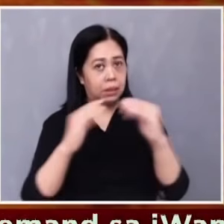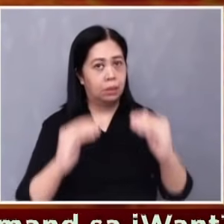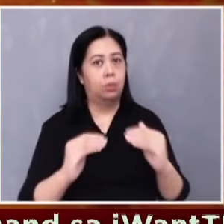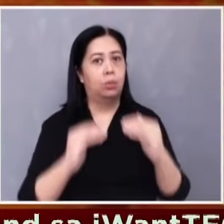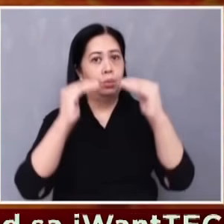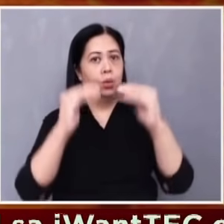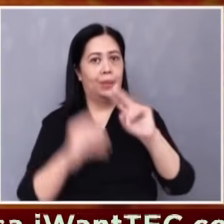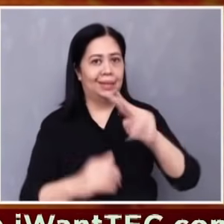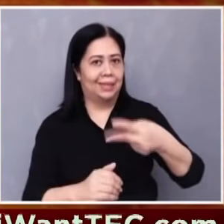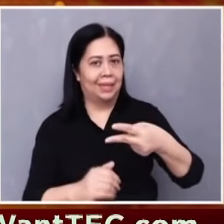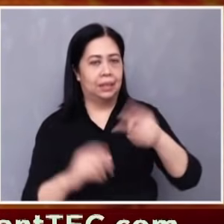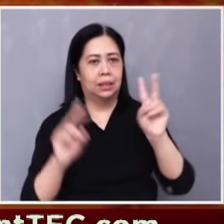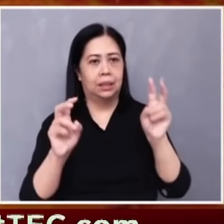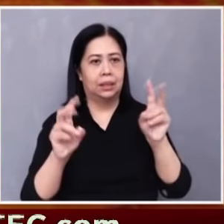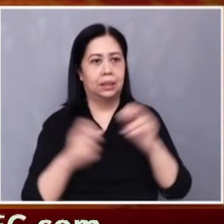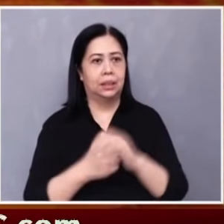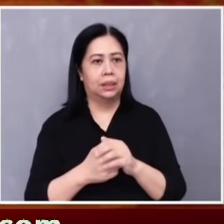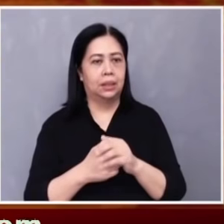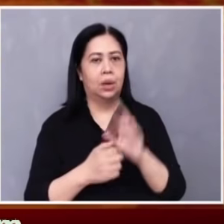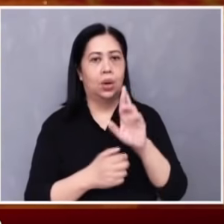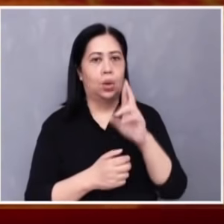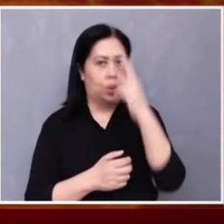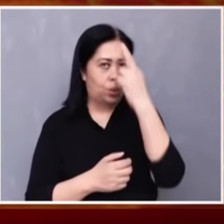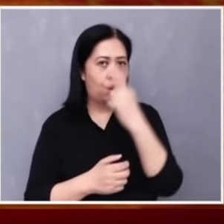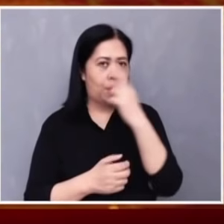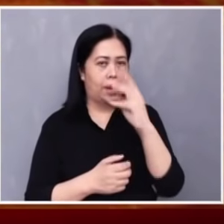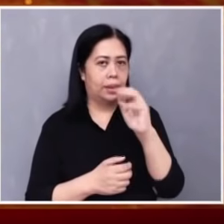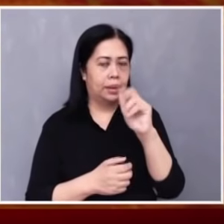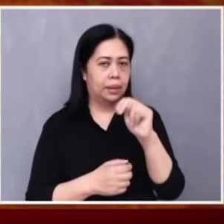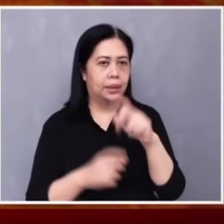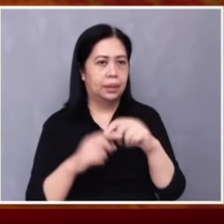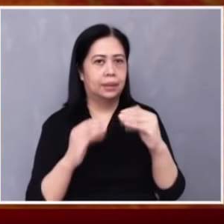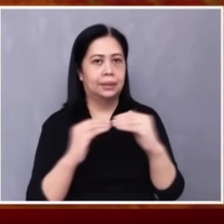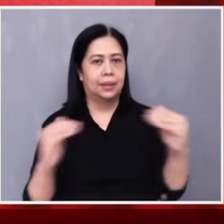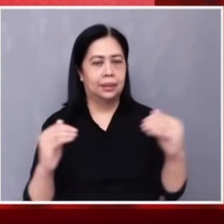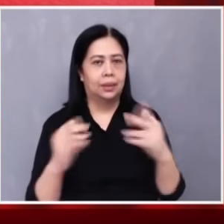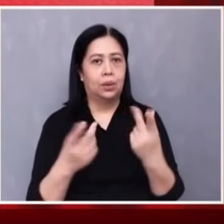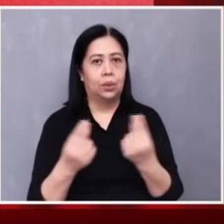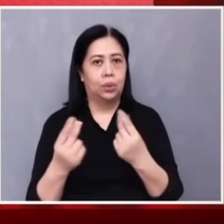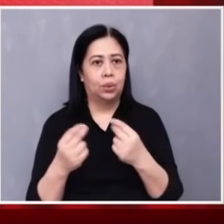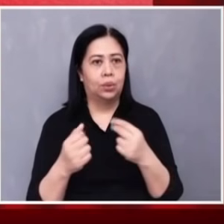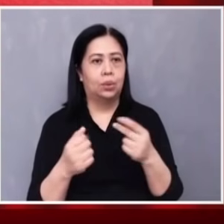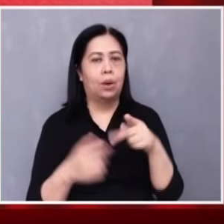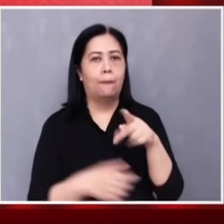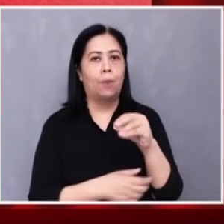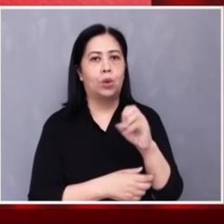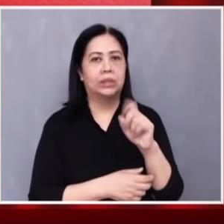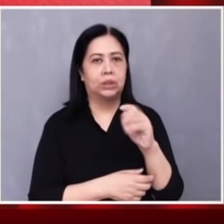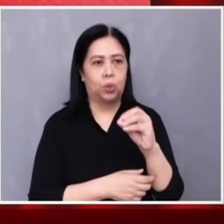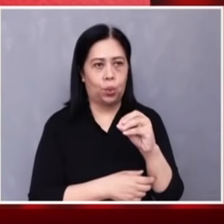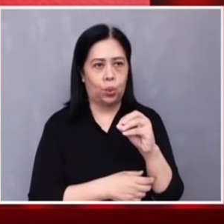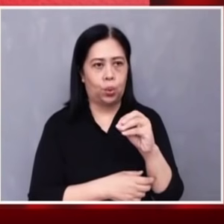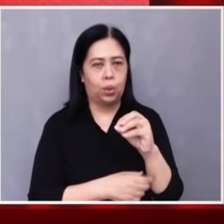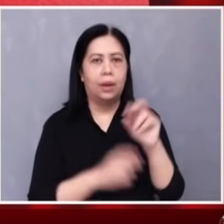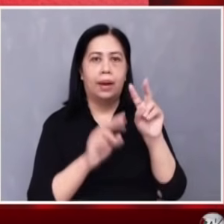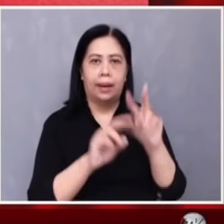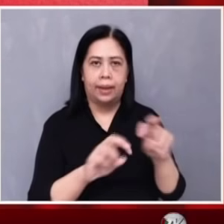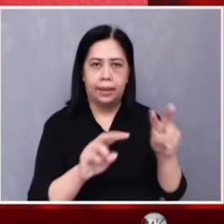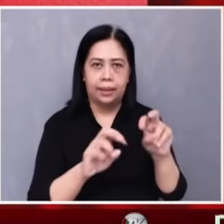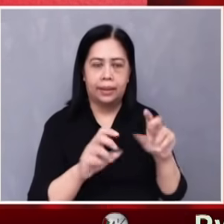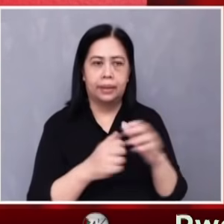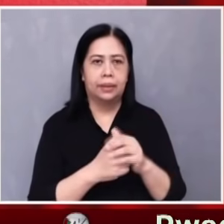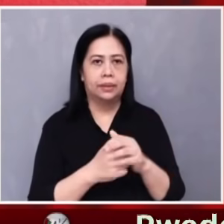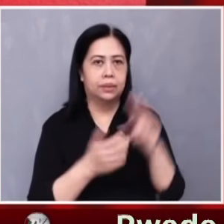yung tinawag na Roman stage, saan na magawa tayo ng posisyo. Meron analysis of the